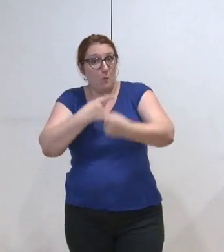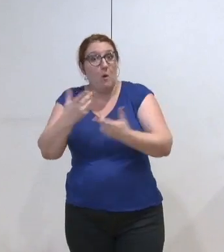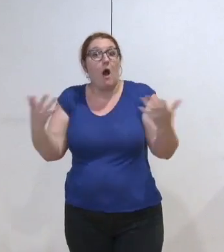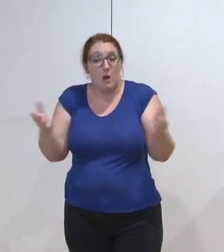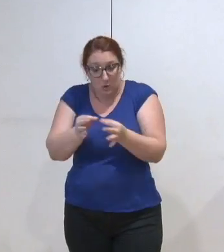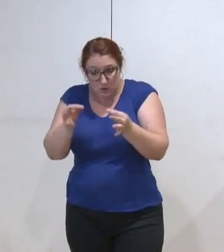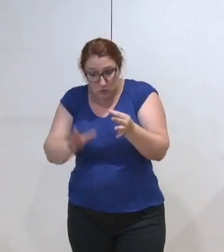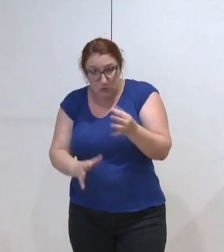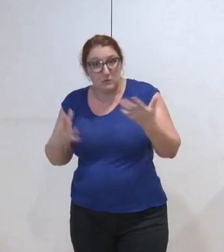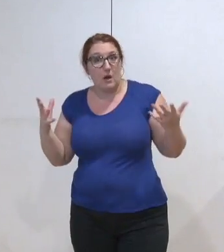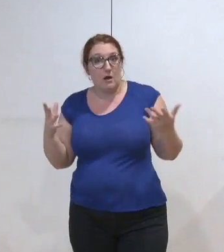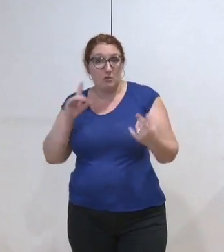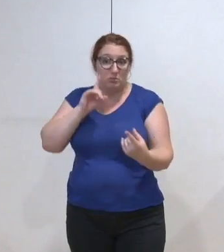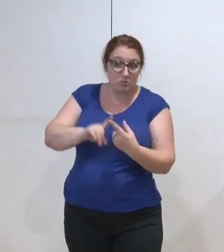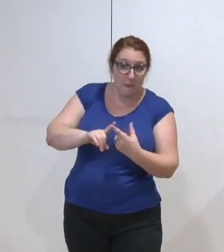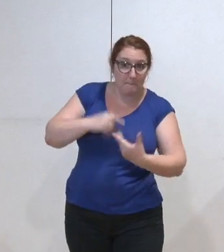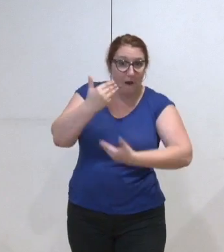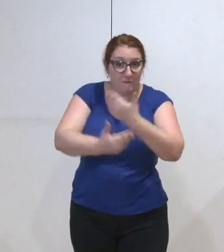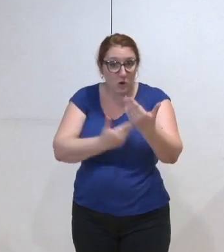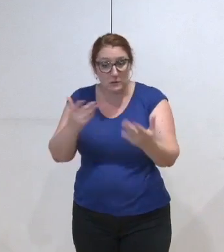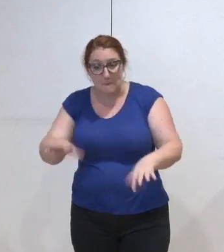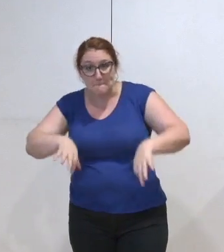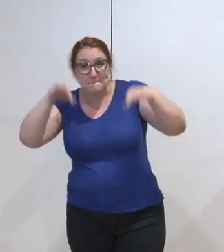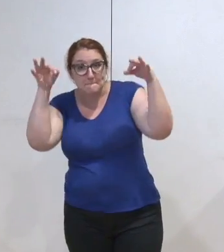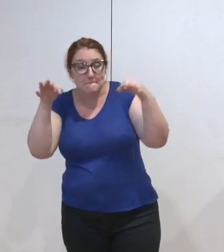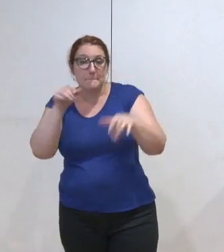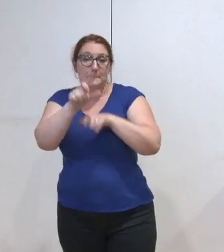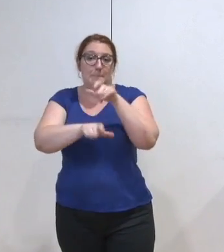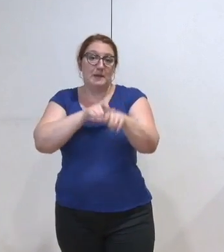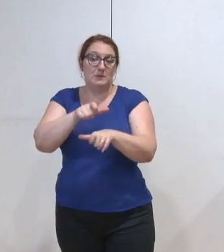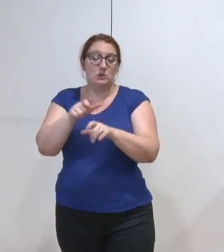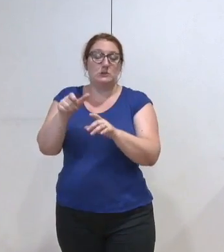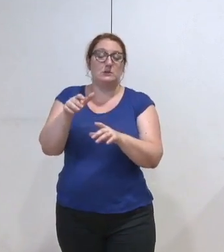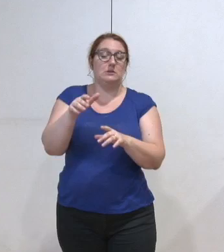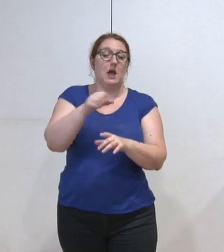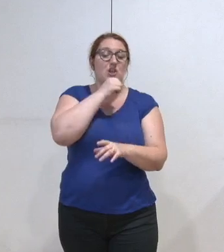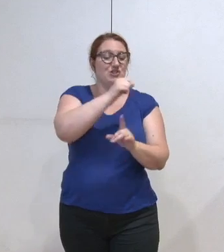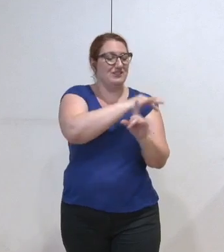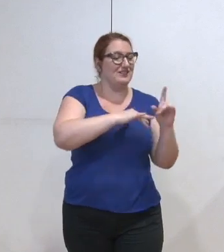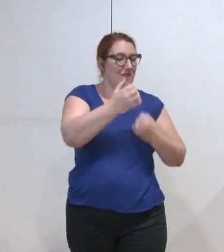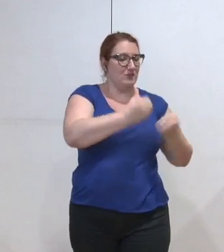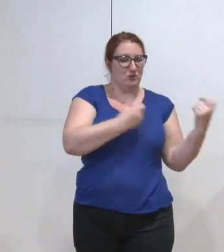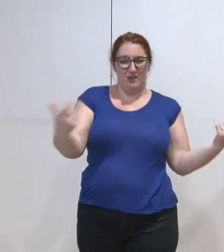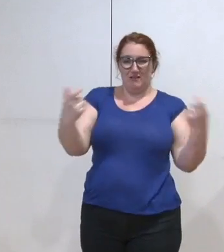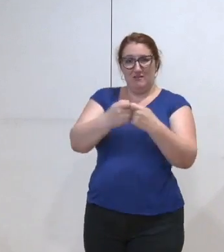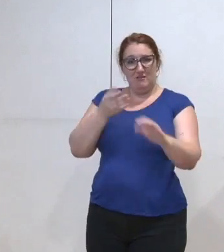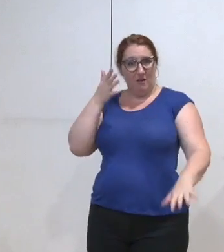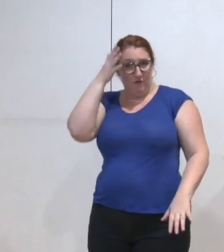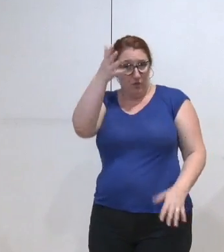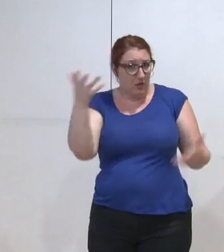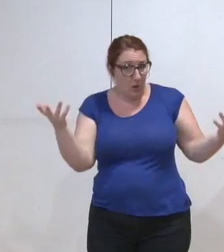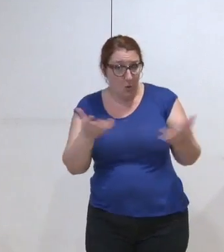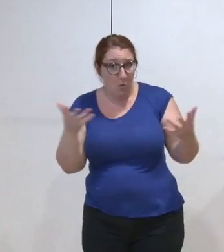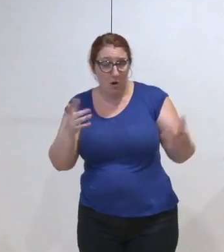sont-ils sur ce sujet Quel avenir pour le service social personnes âgées qui joue un rôle essentiel pour un grand nombre de personnes âgées grenobloises